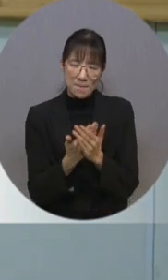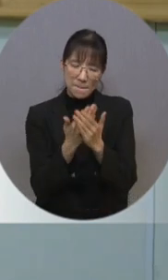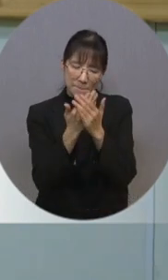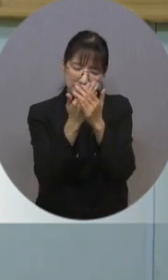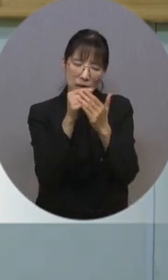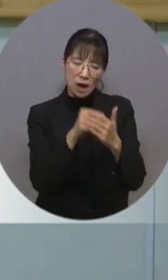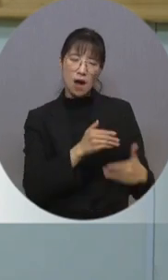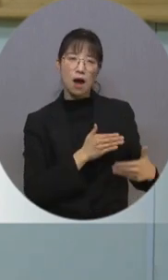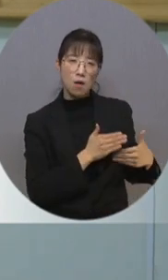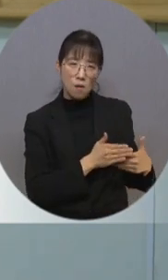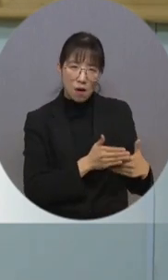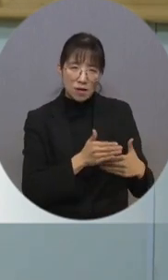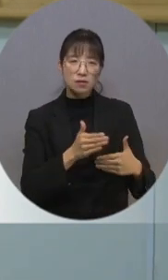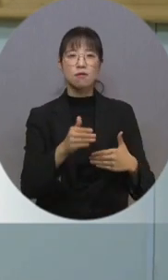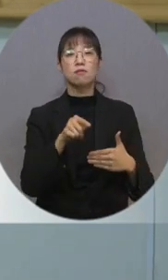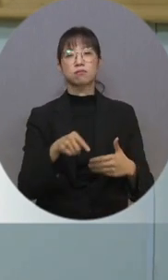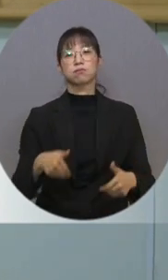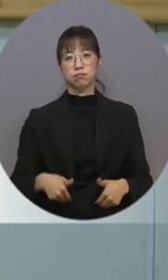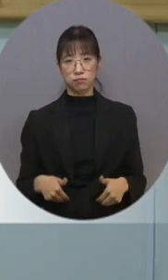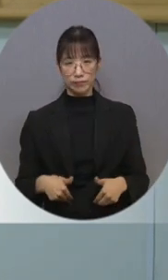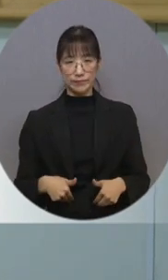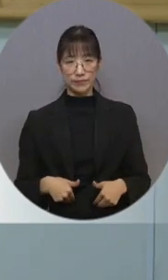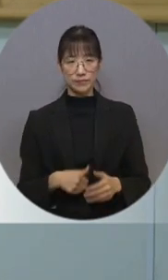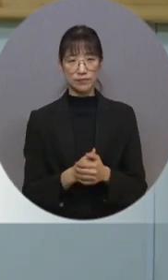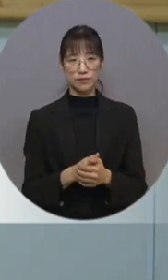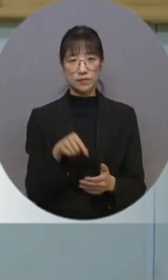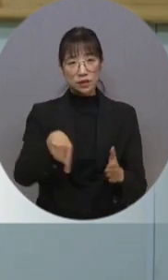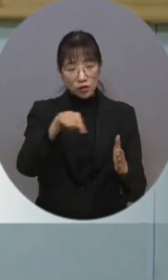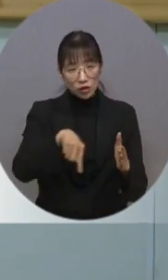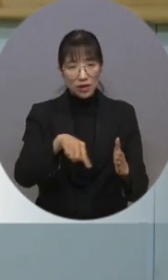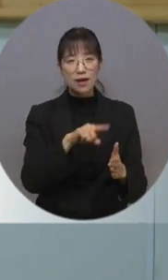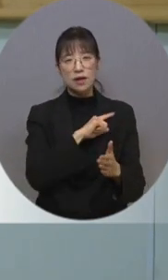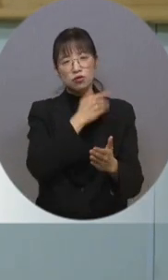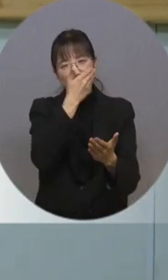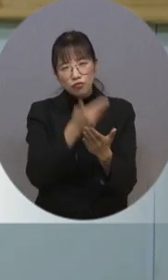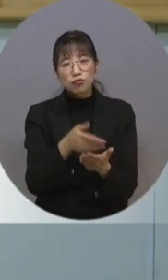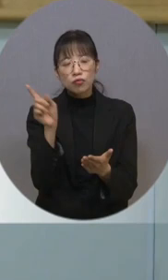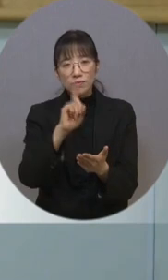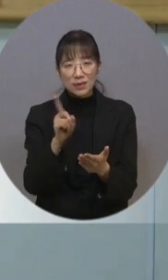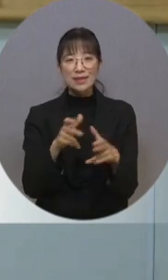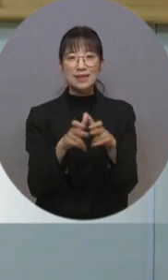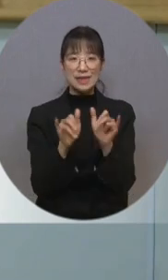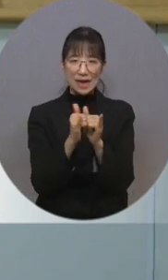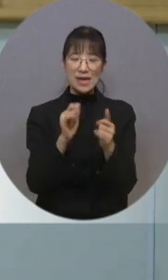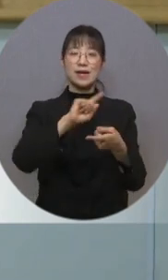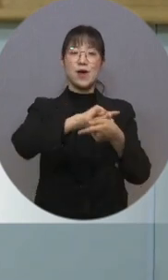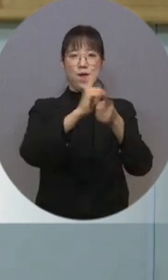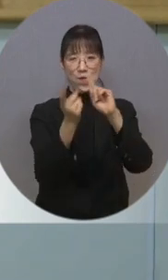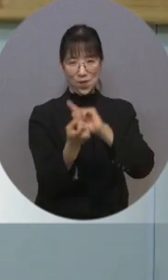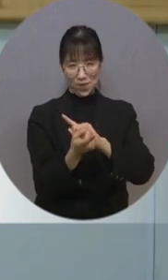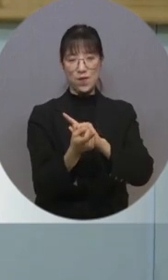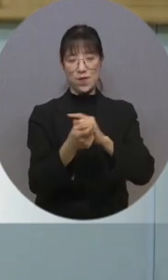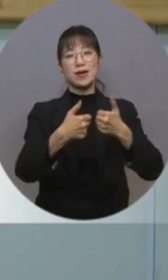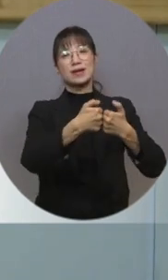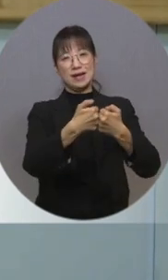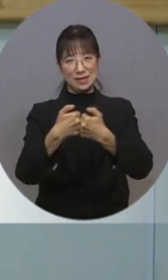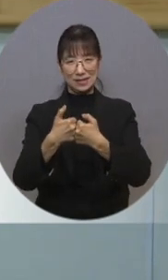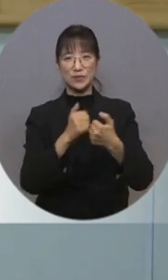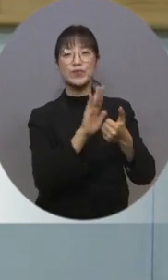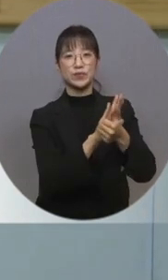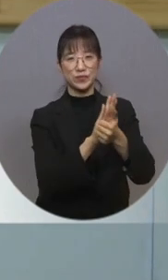이런 과정들이 있는데요. 그중에서 중요한 과정이 장애인 집단 동료